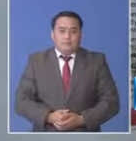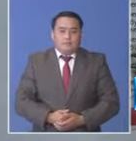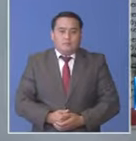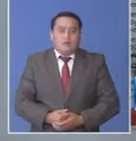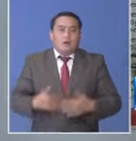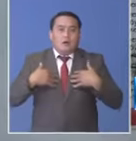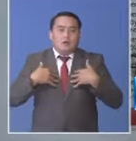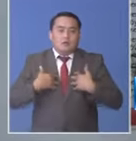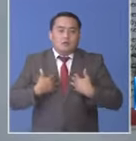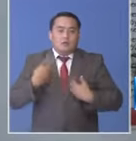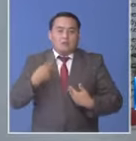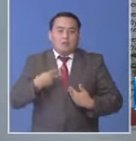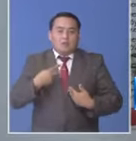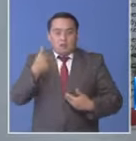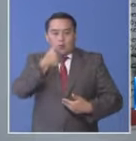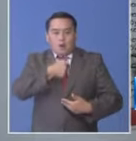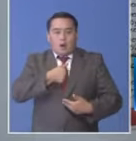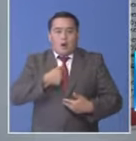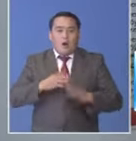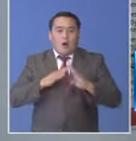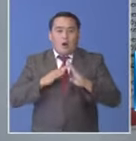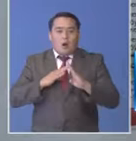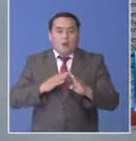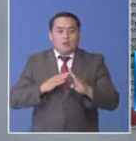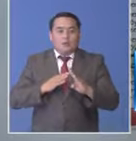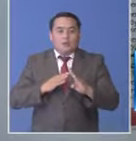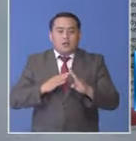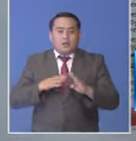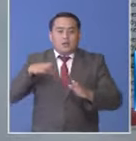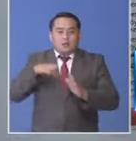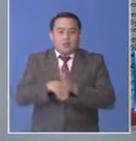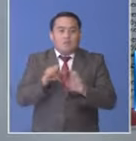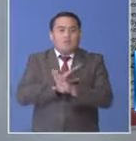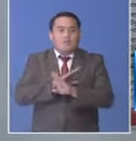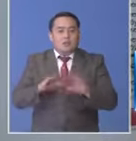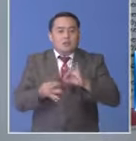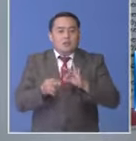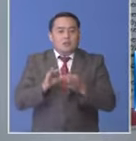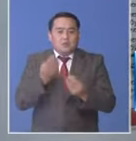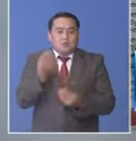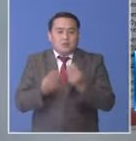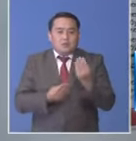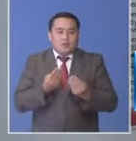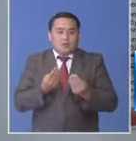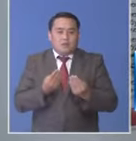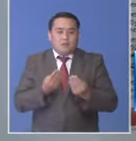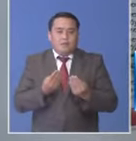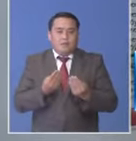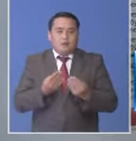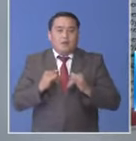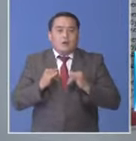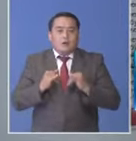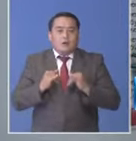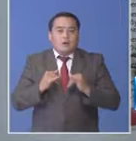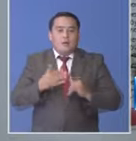К сожалению, мы в 2020 году именно карате Кёку Шинкай не вошли в олимпийские игры. Но для того,